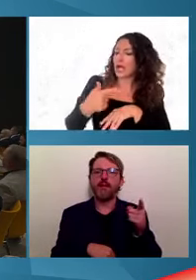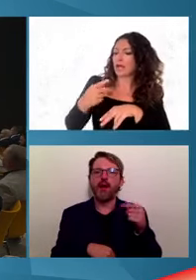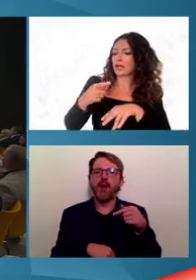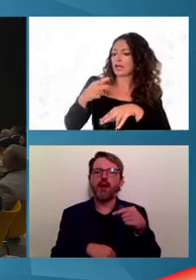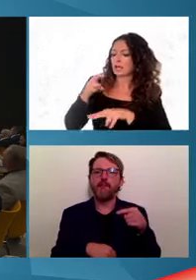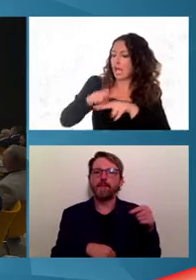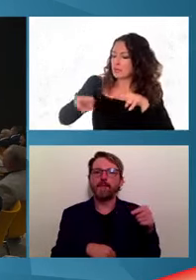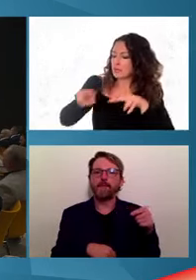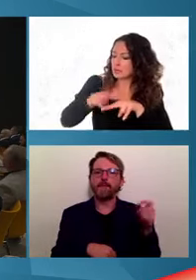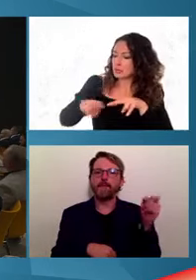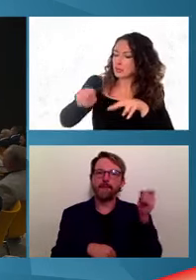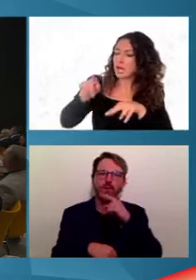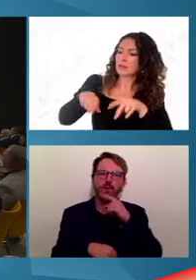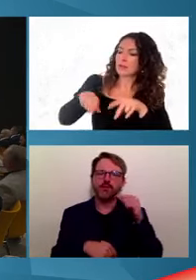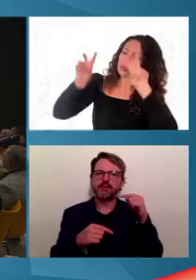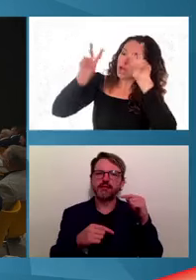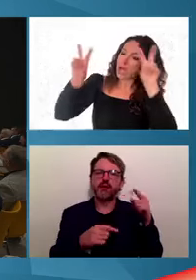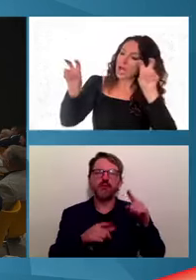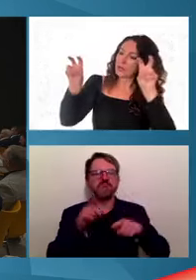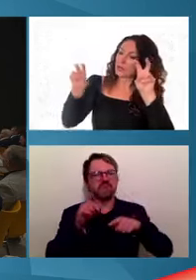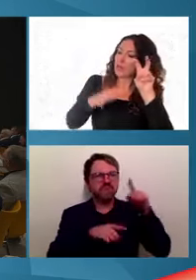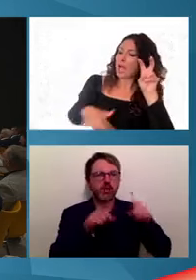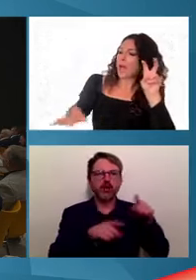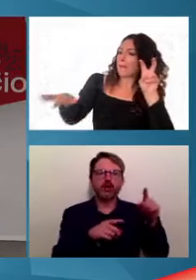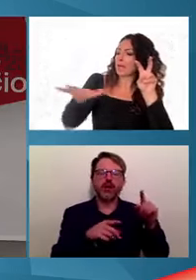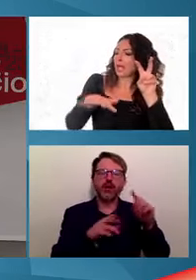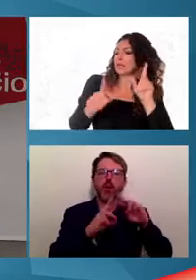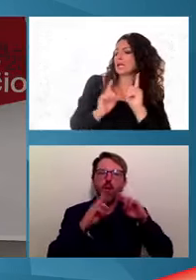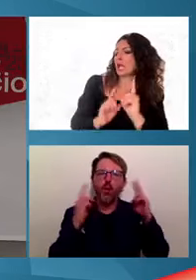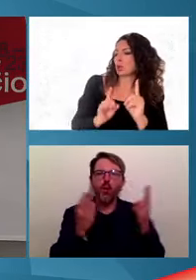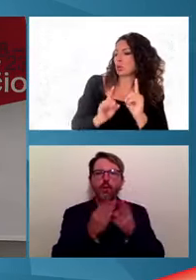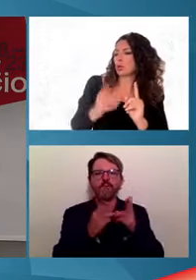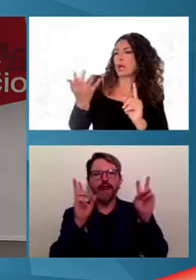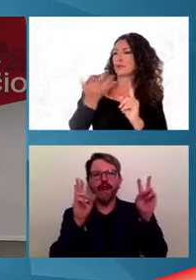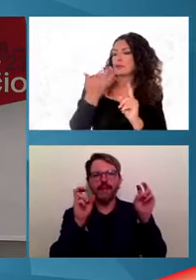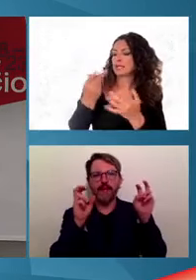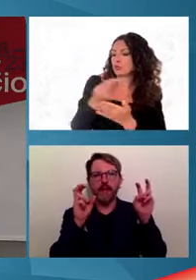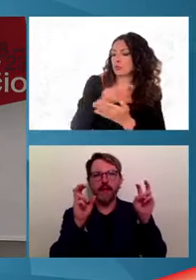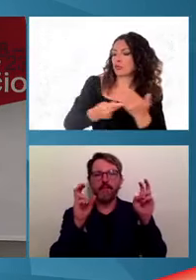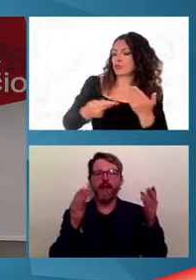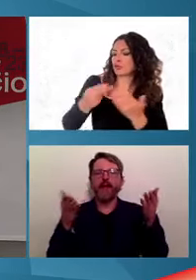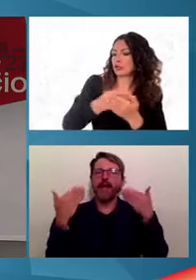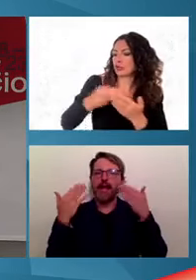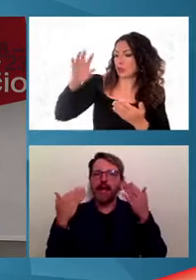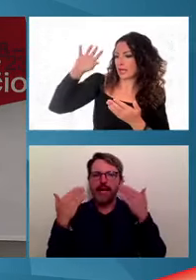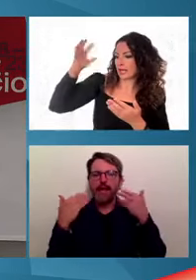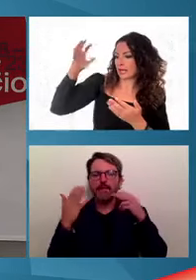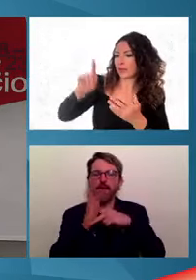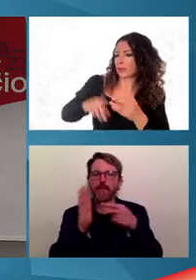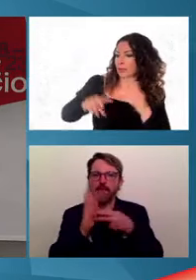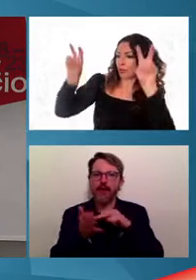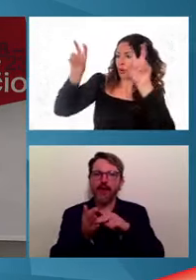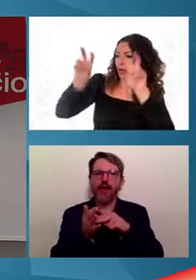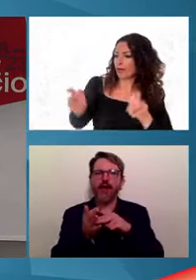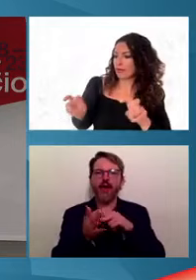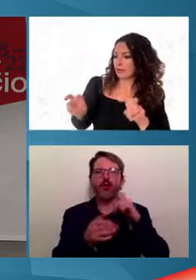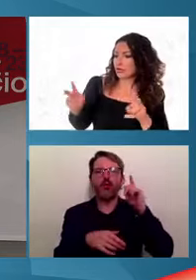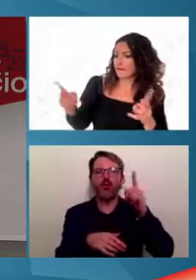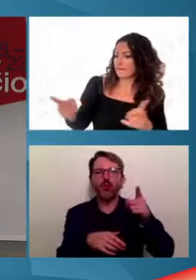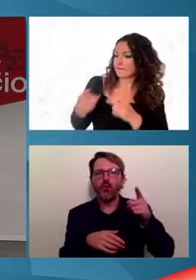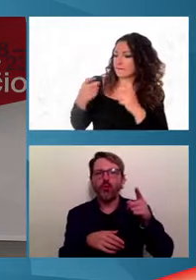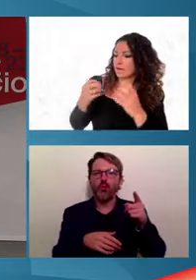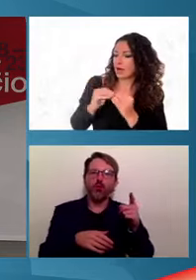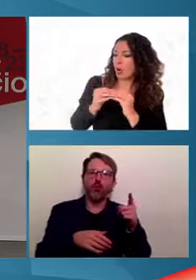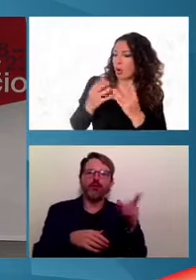di temi ambientali ovviamente come piano clima, l'efficientamento energetico. Oggi la parola d'ordine che ha